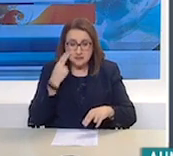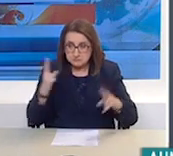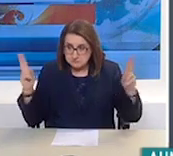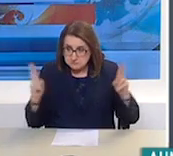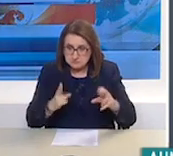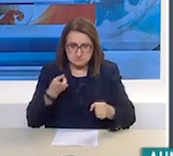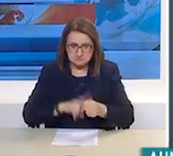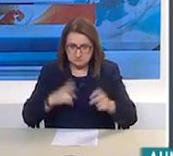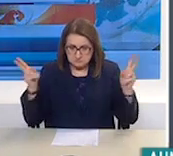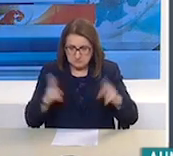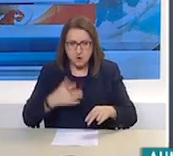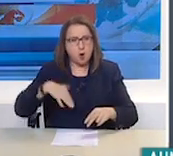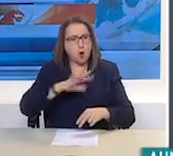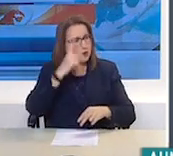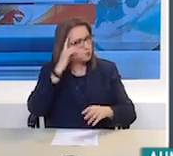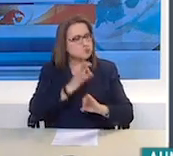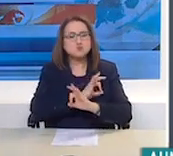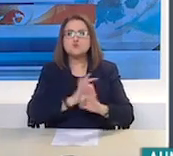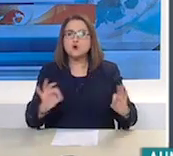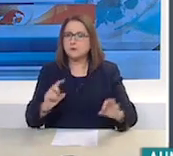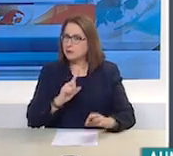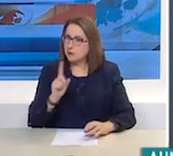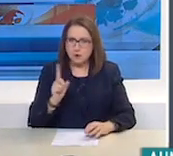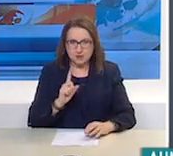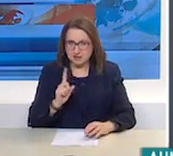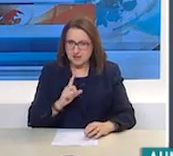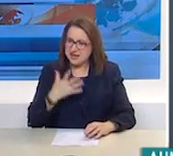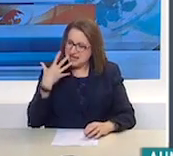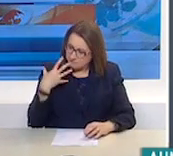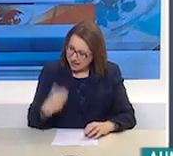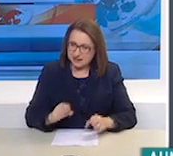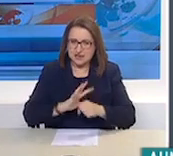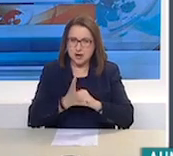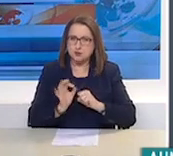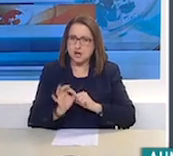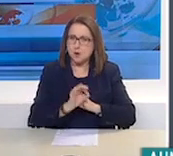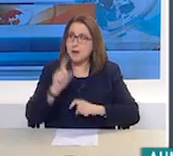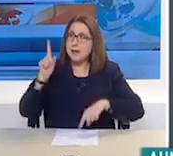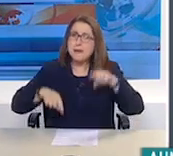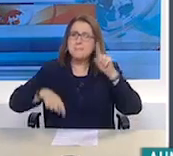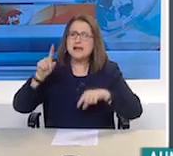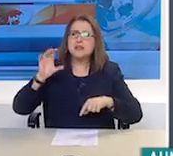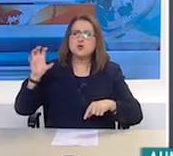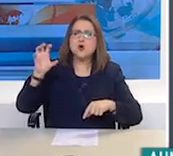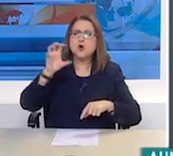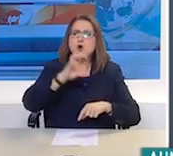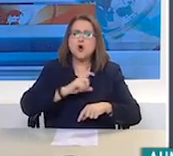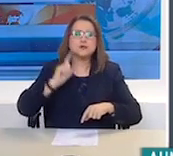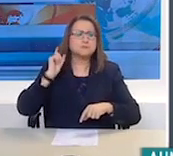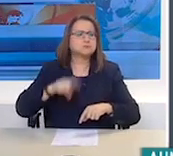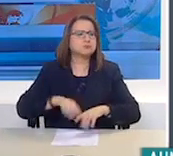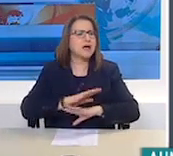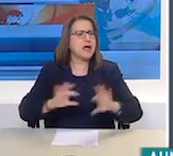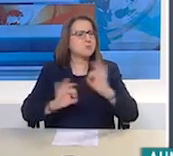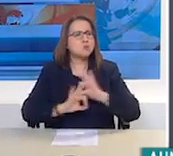και πως ο κίνδυνος εξέλιπε. Βλέπετε, νομίζω, το τι γίνεται σε κάποιες χώρες που χαλαρώνουν υπερβολικά. Η νόσος, από